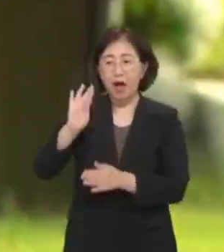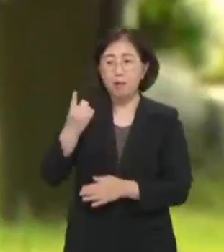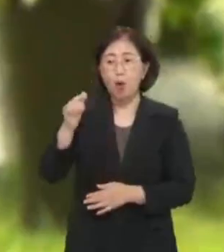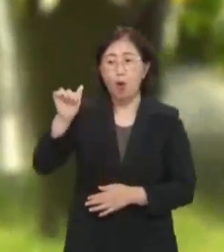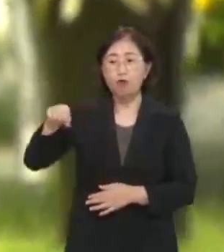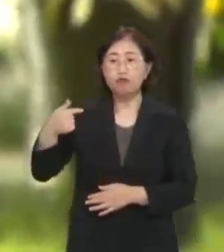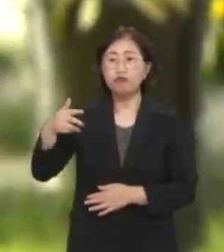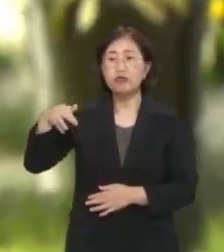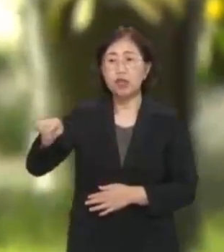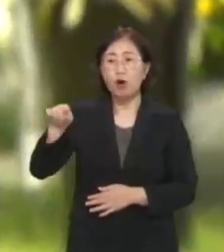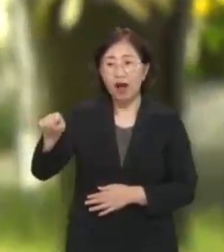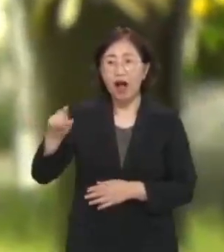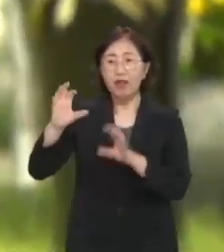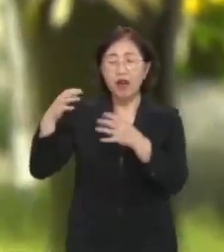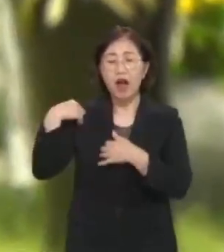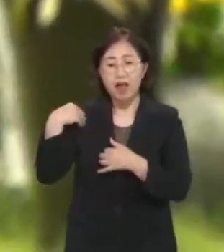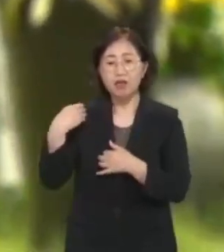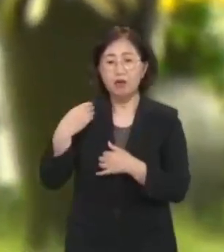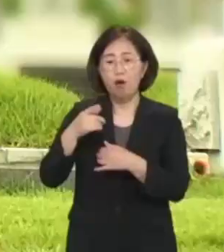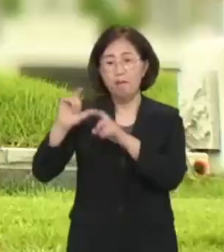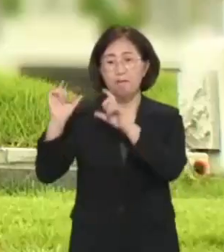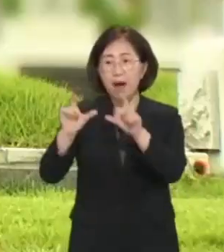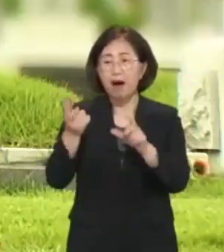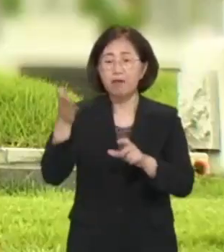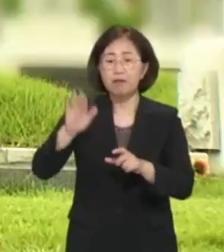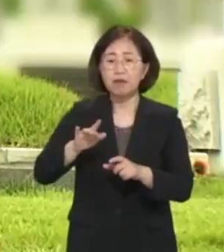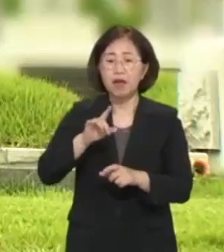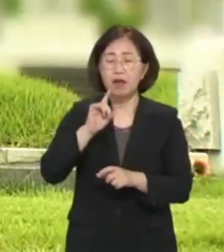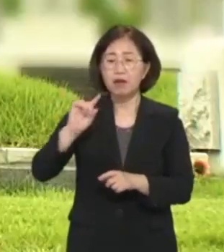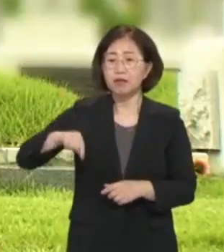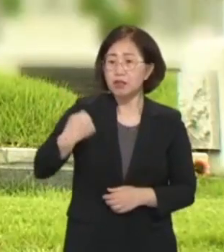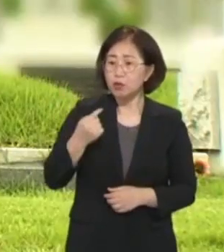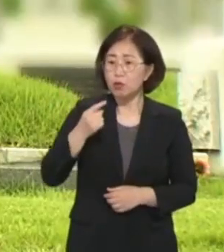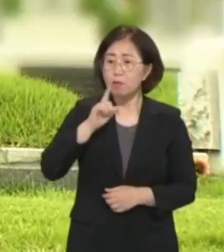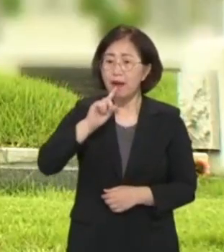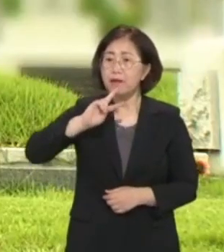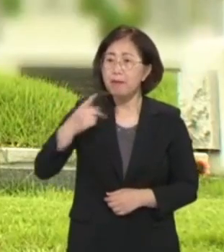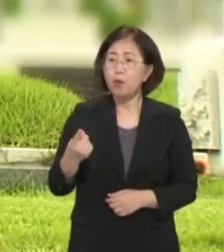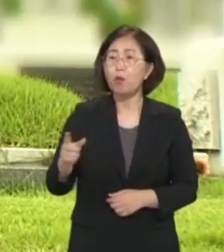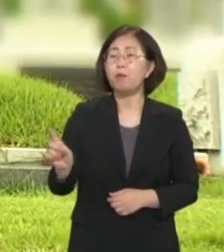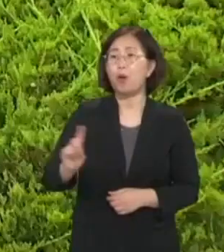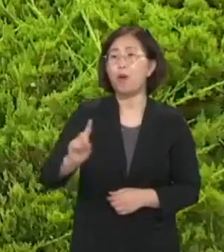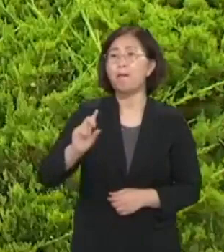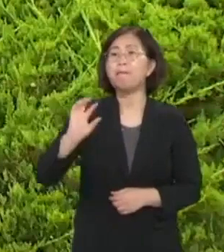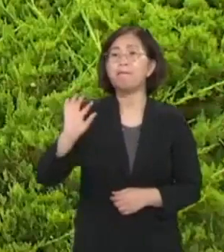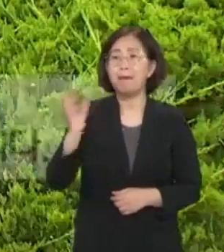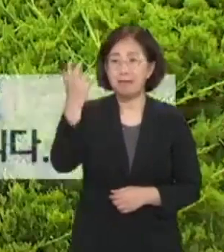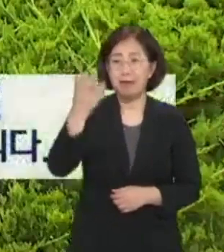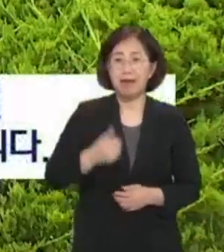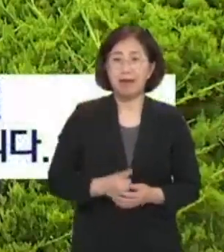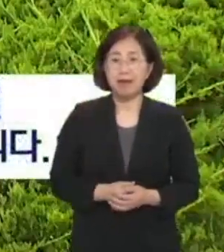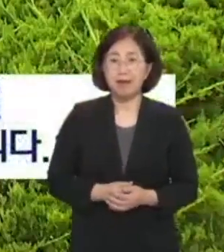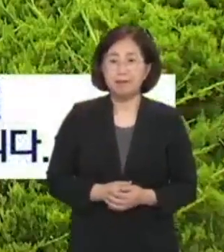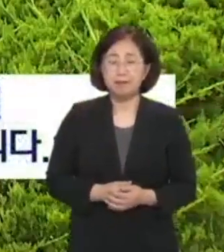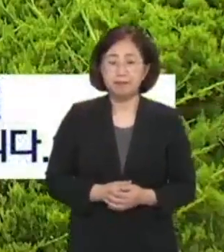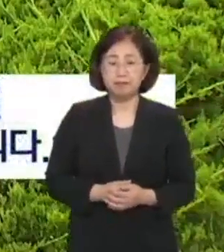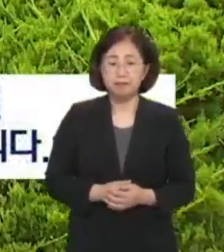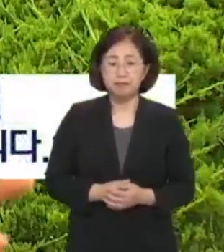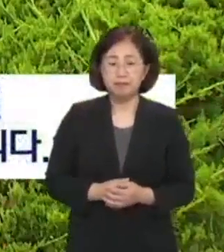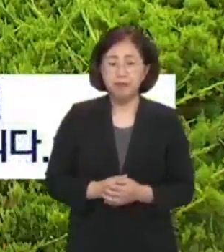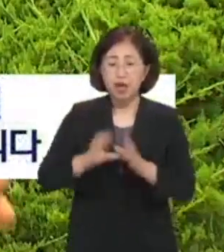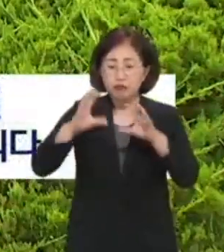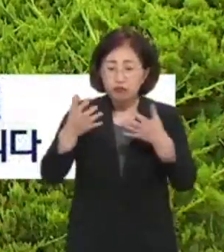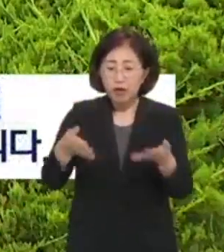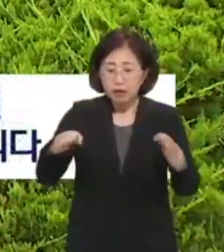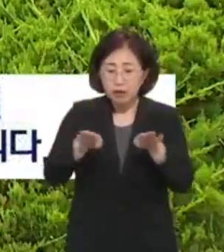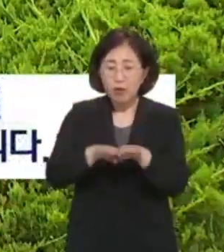결정을 국가보훈부 스스로 뒤집는 셈이라며 즉각 반발했습니다. 친일 반민족 행위 진상규명이라는